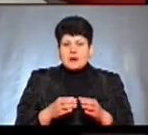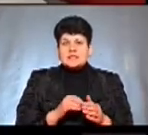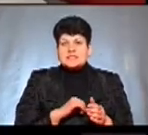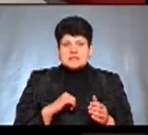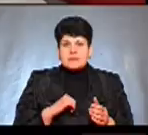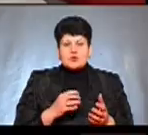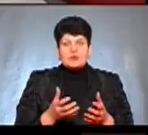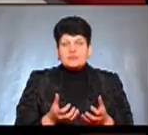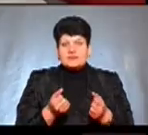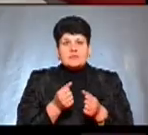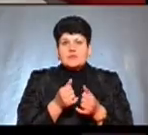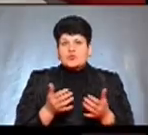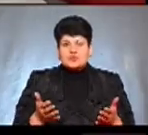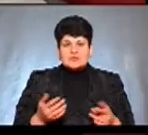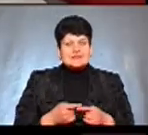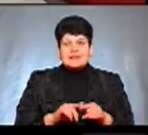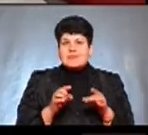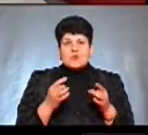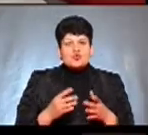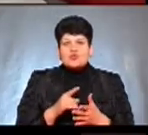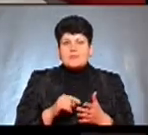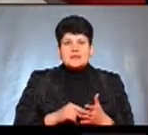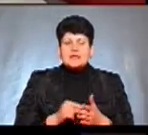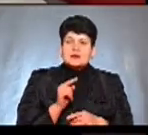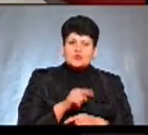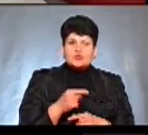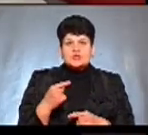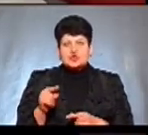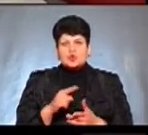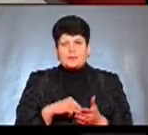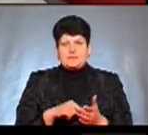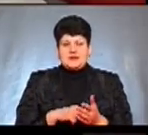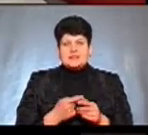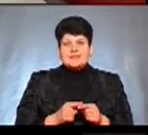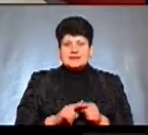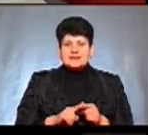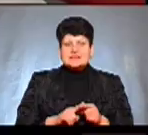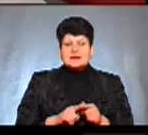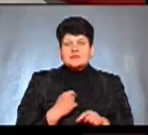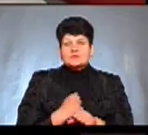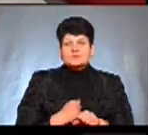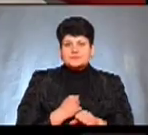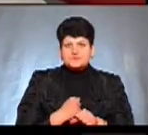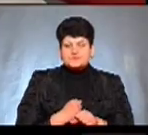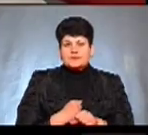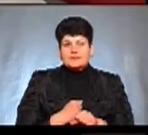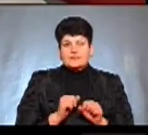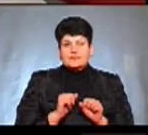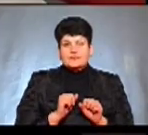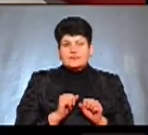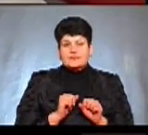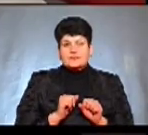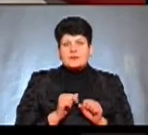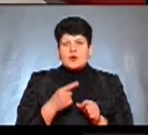утримувати не можуть. Це не просто питання того чи іншого міста. Це, знову-таки, його функціональність,